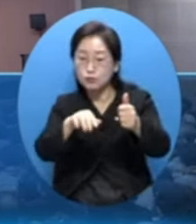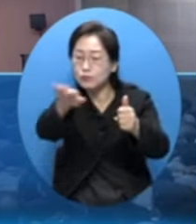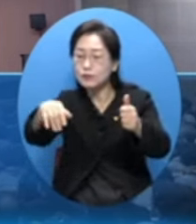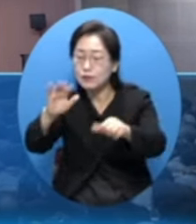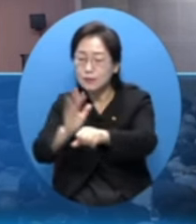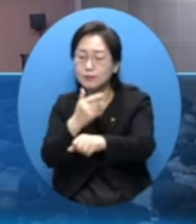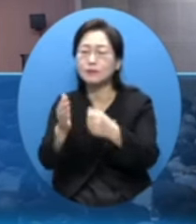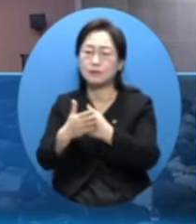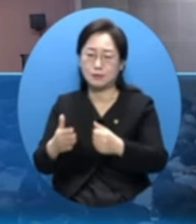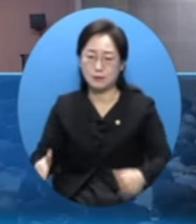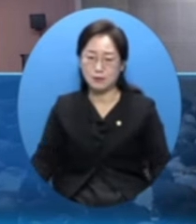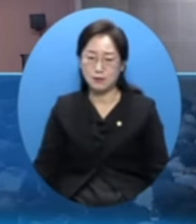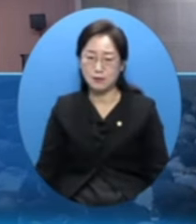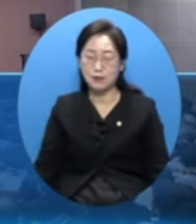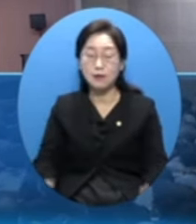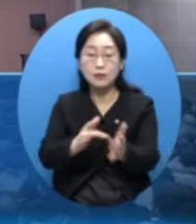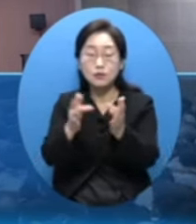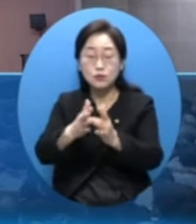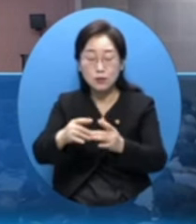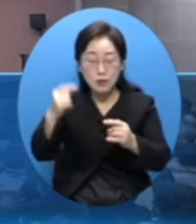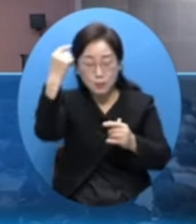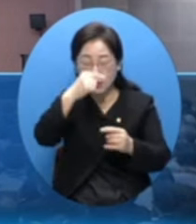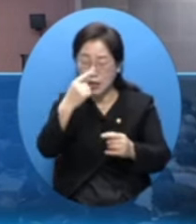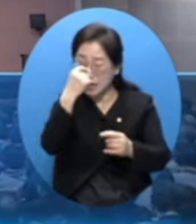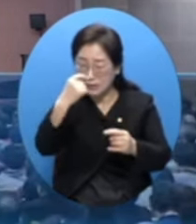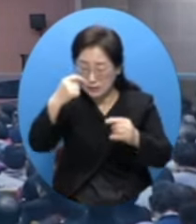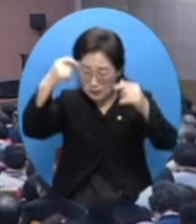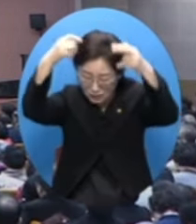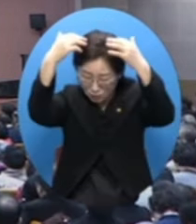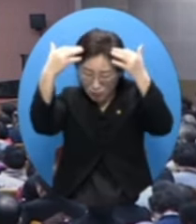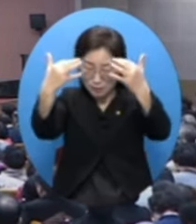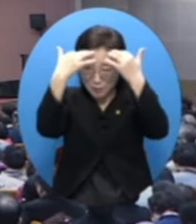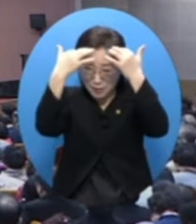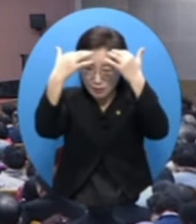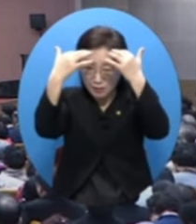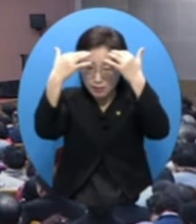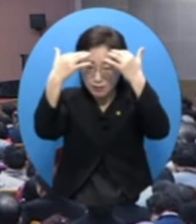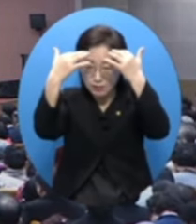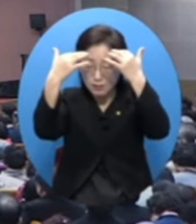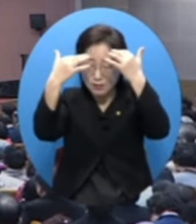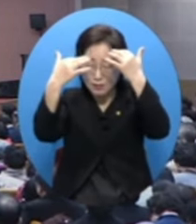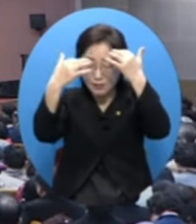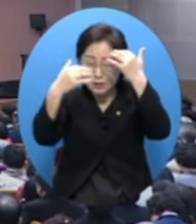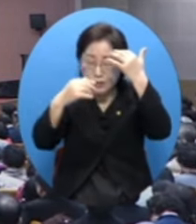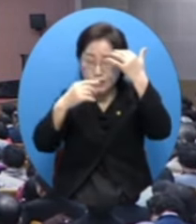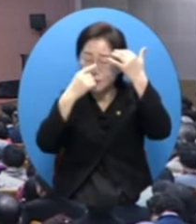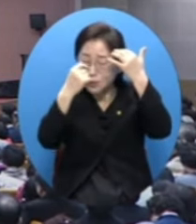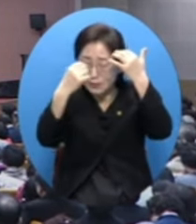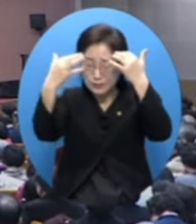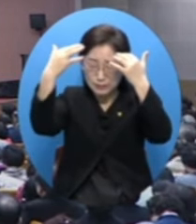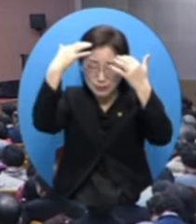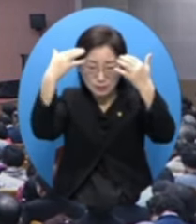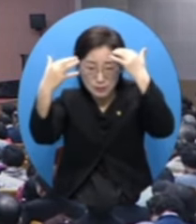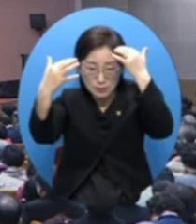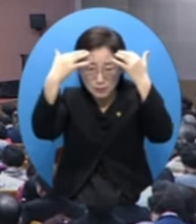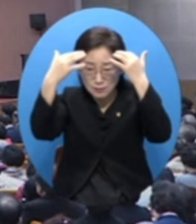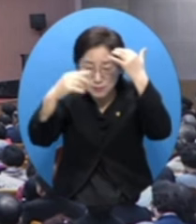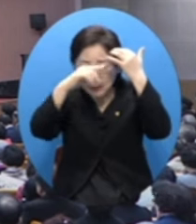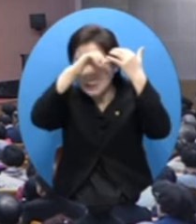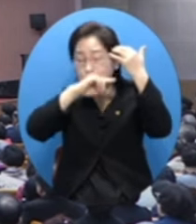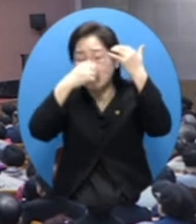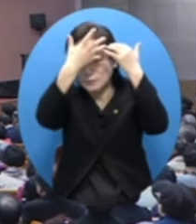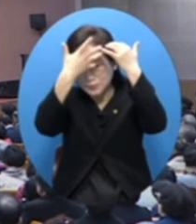때문이요 예수님께서는 머리에 가시 간을 쓰시고 머리에 가시가 찔려 피를